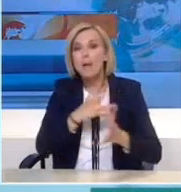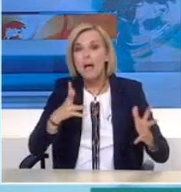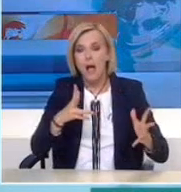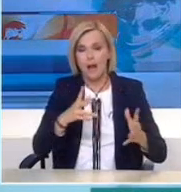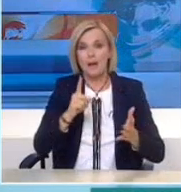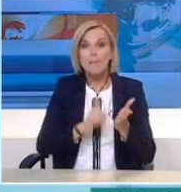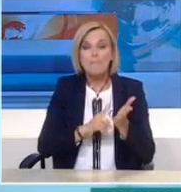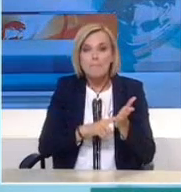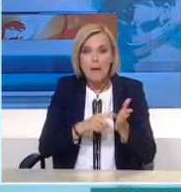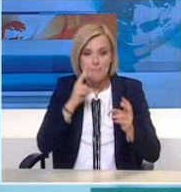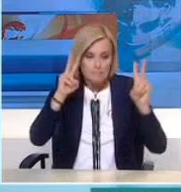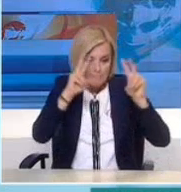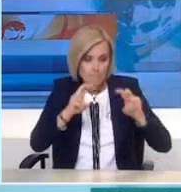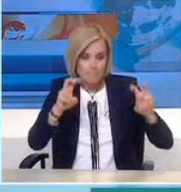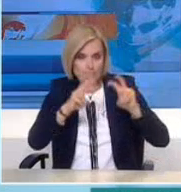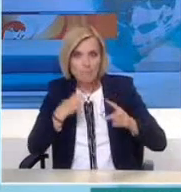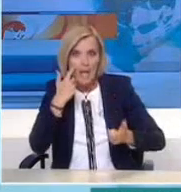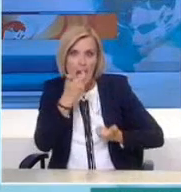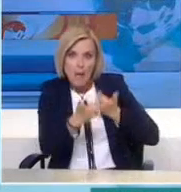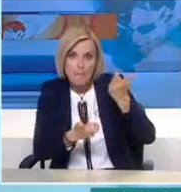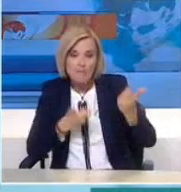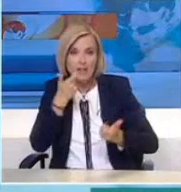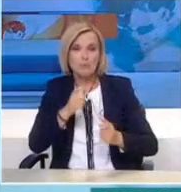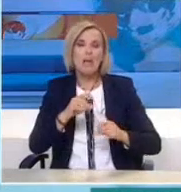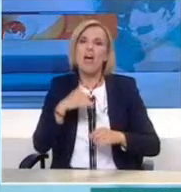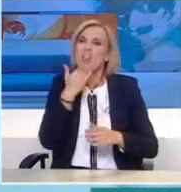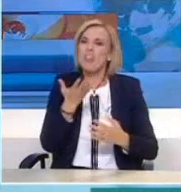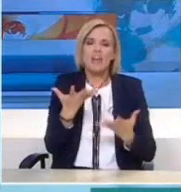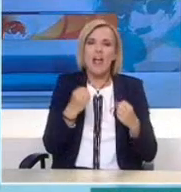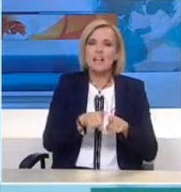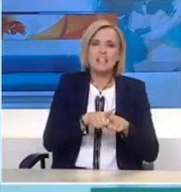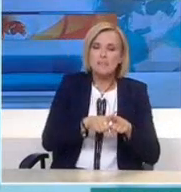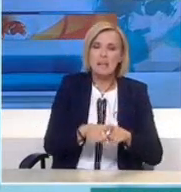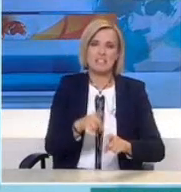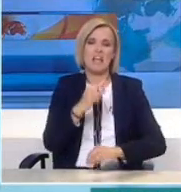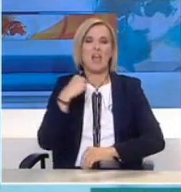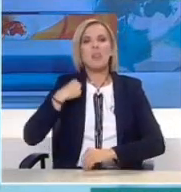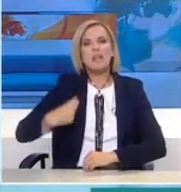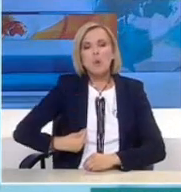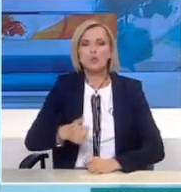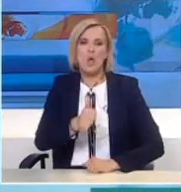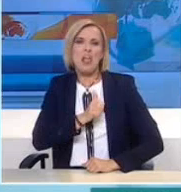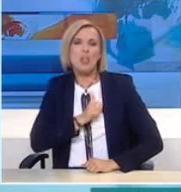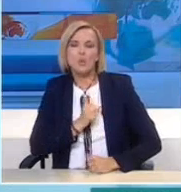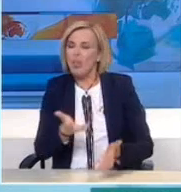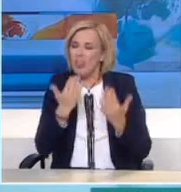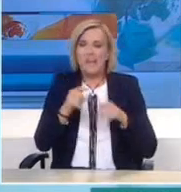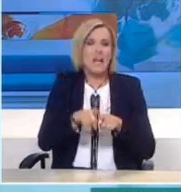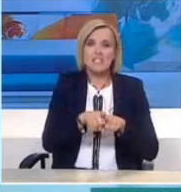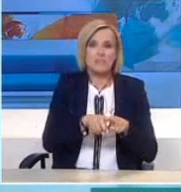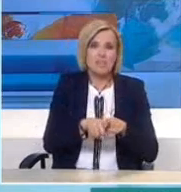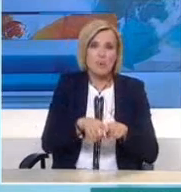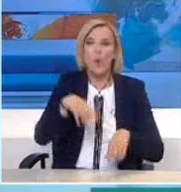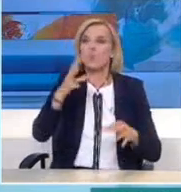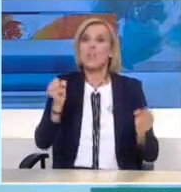περισσότερο, είτε στο δημόσιο είτε στον ιδιωτικό τομέα, η αμέλεια, όπως μου είπε κάποιος σήμερα, δεν έχει κάποιο ιδεολογικό πρόσημο, είτε στο